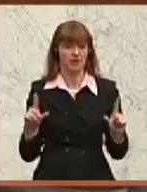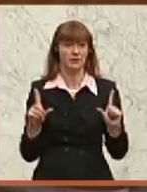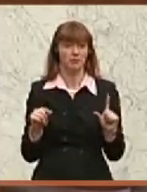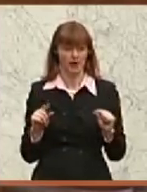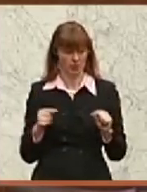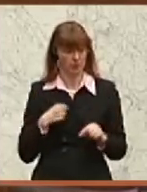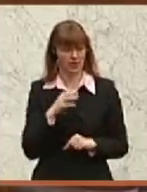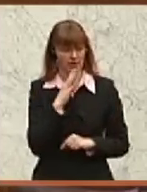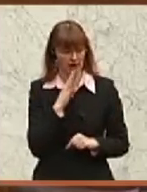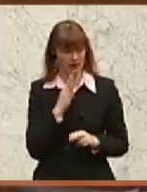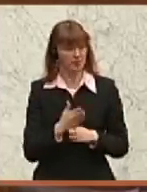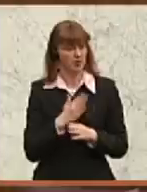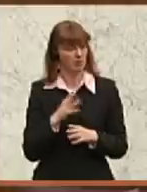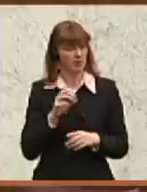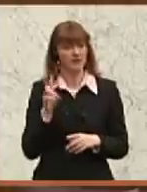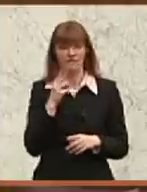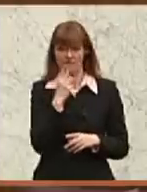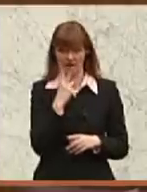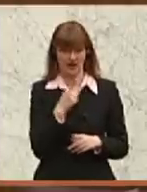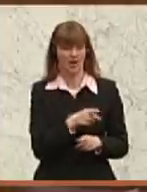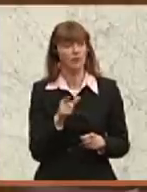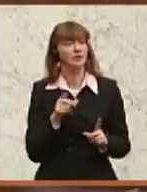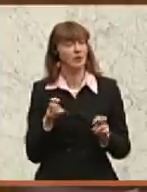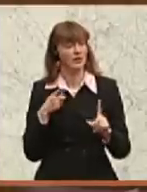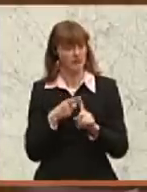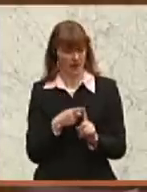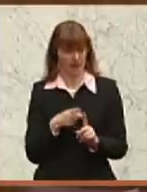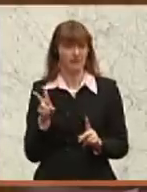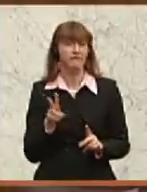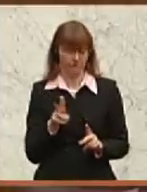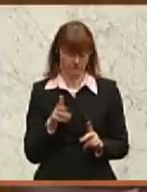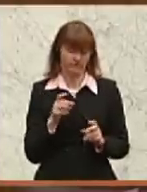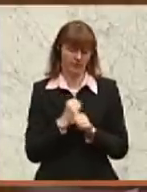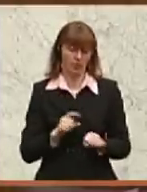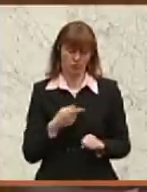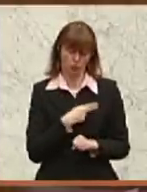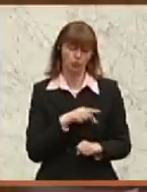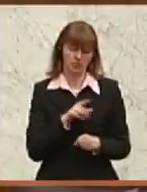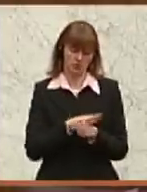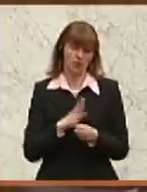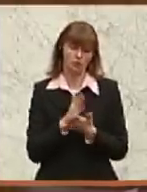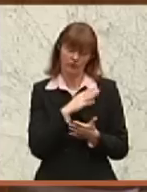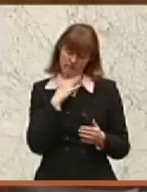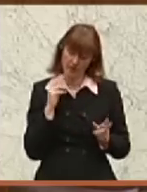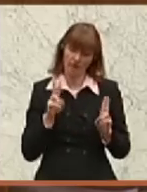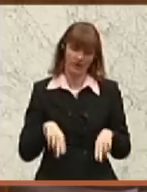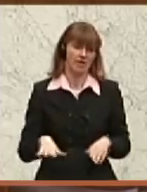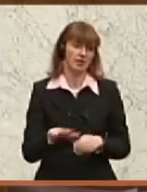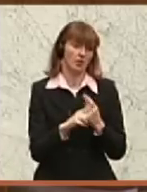rede regelmäßig mit Vasilako zu direkter Demokratie. Sie ist auch zuständig für diesen Bereich und da tut sich sehr viel in Wien und sehr viel